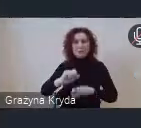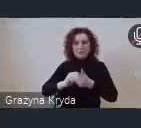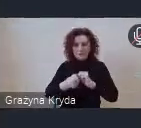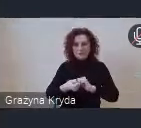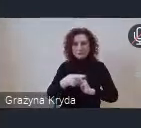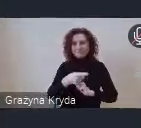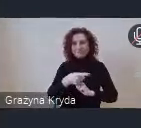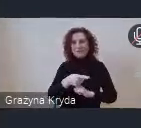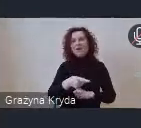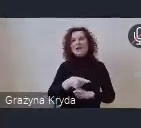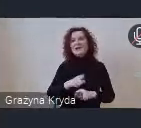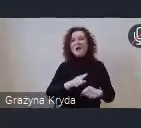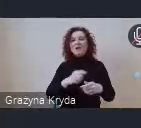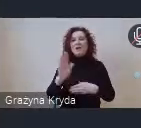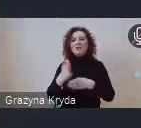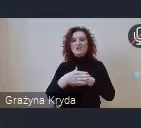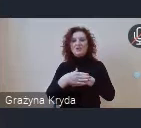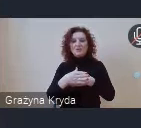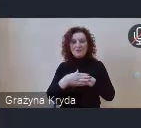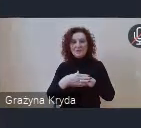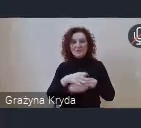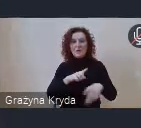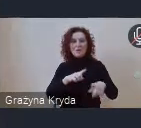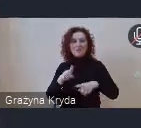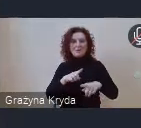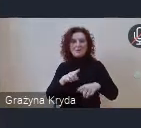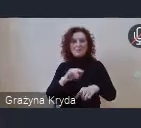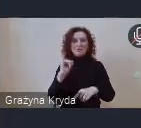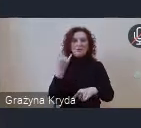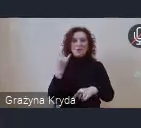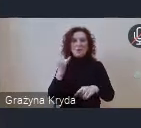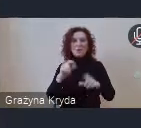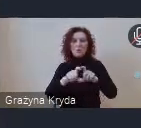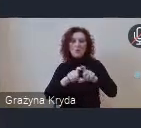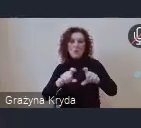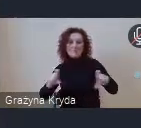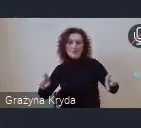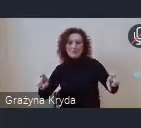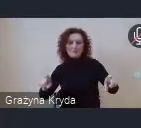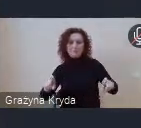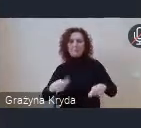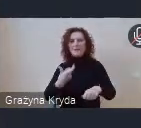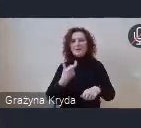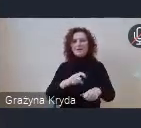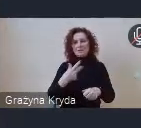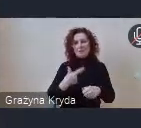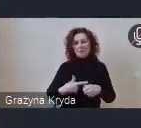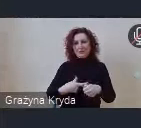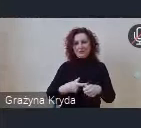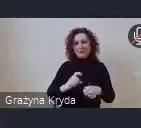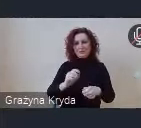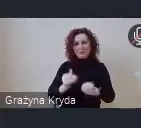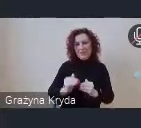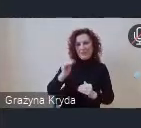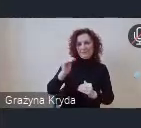żółtymi pasami gdzieś jeden na wysokości 110 120 cm drugi 150 160 różne są szkoły ten wiecie o 5